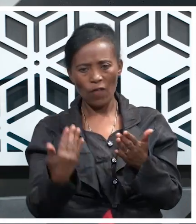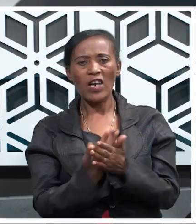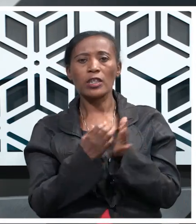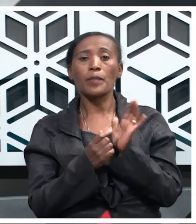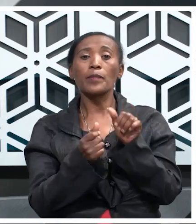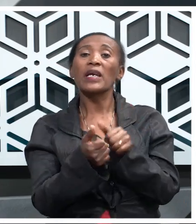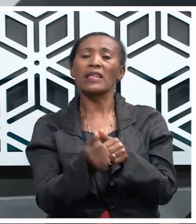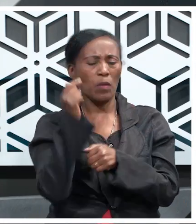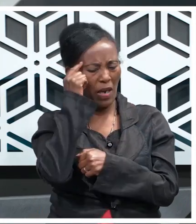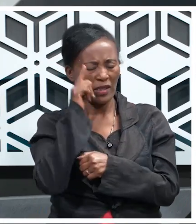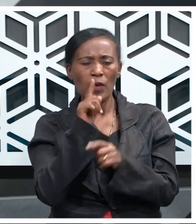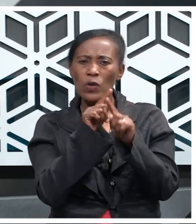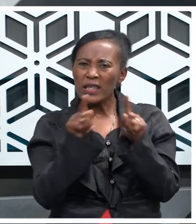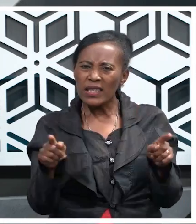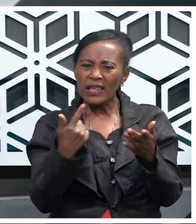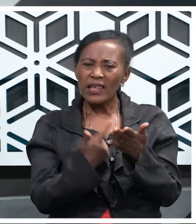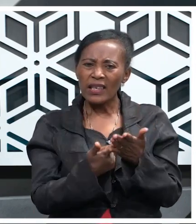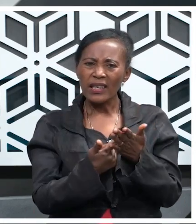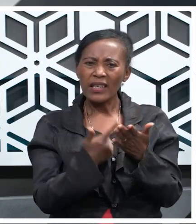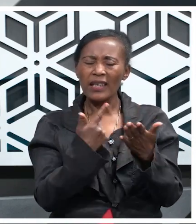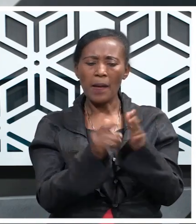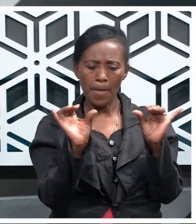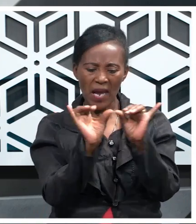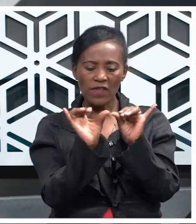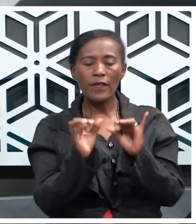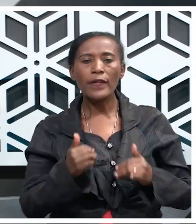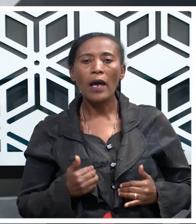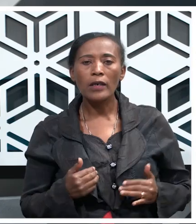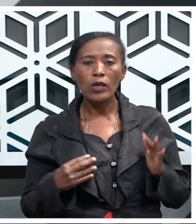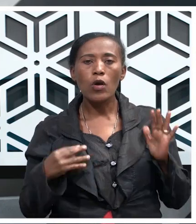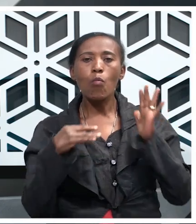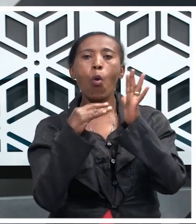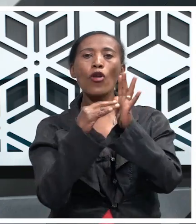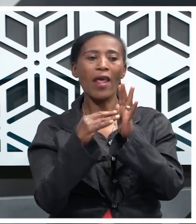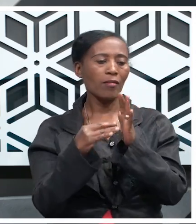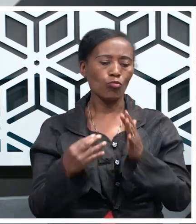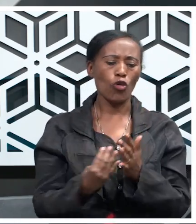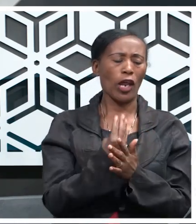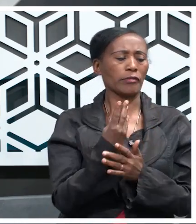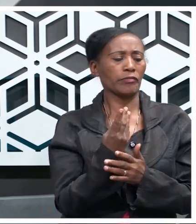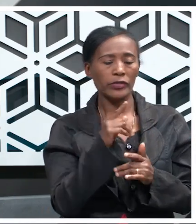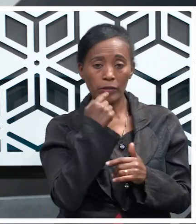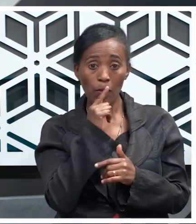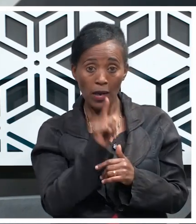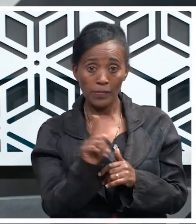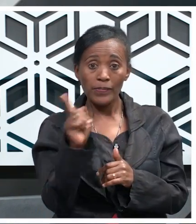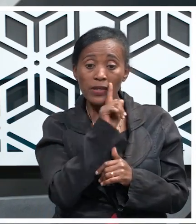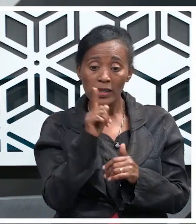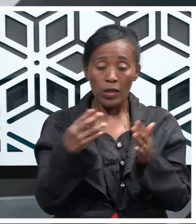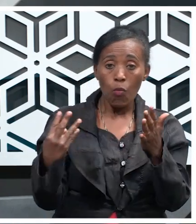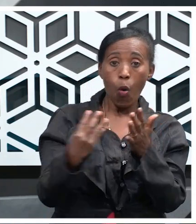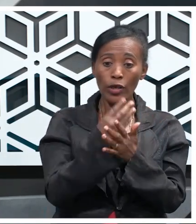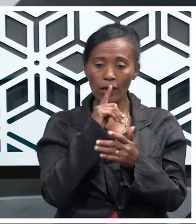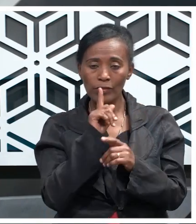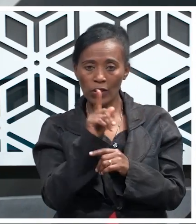ነው ፋሽን የሚከተለው ብዬ ነው የማስበው። ግን ይሄ መስፈርት አለ። አሁን ለምሳሌ ሞዴል ሲባል ለእኔ ሞዴል ብዬ የምለው ምንድን